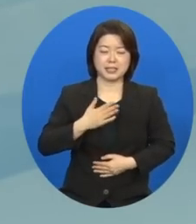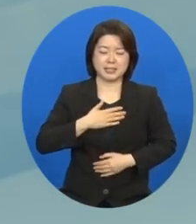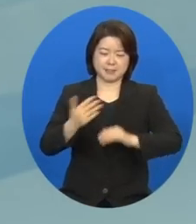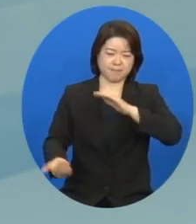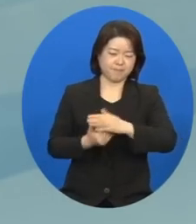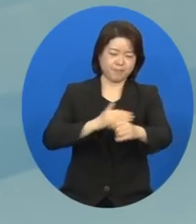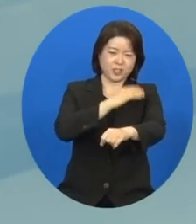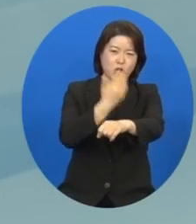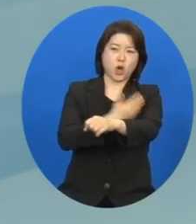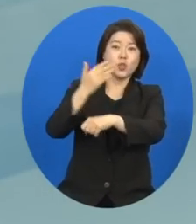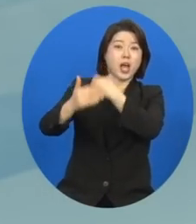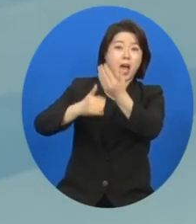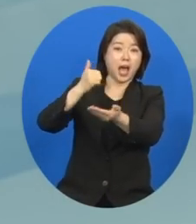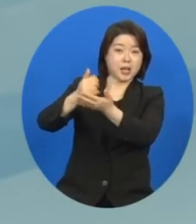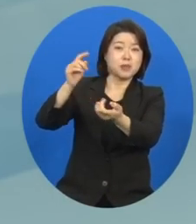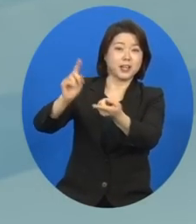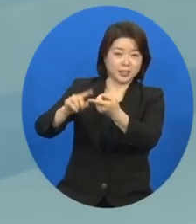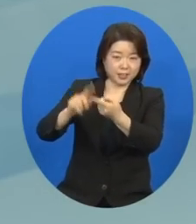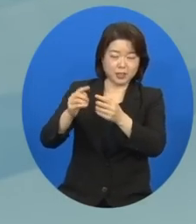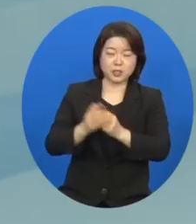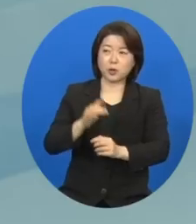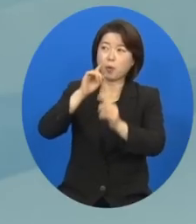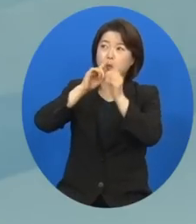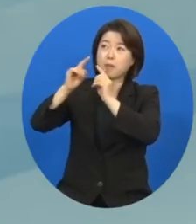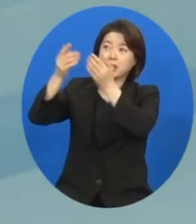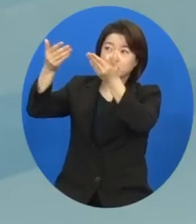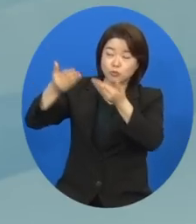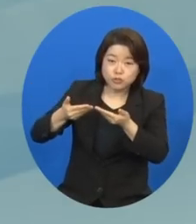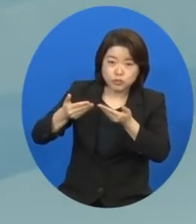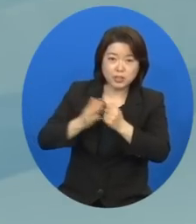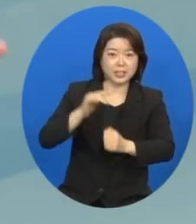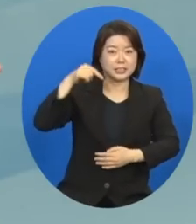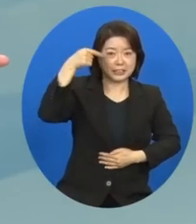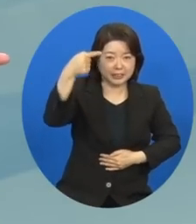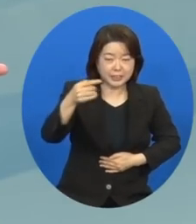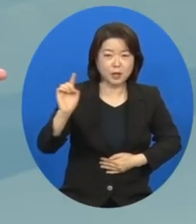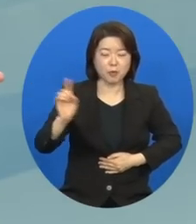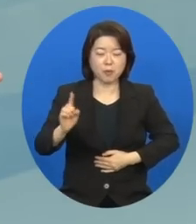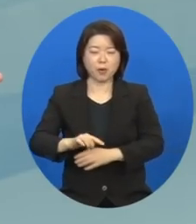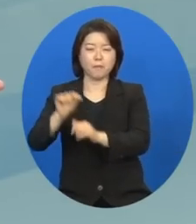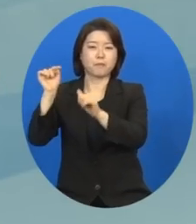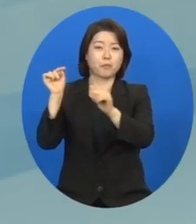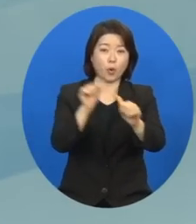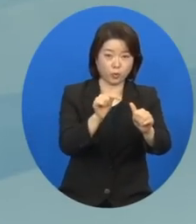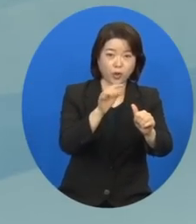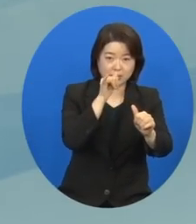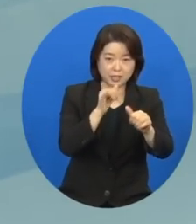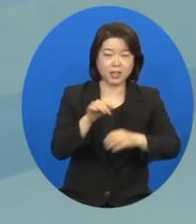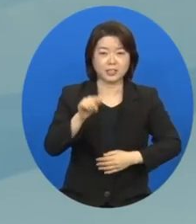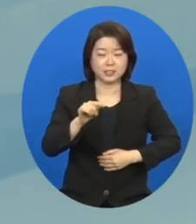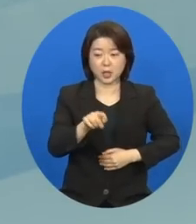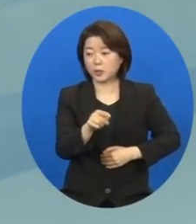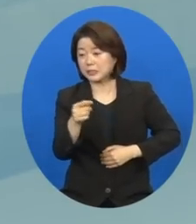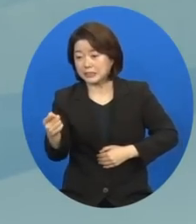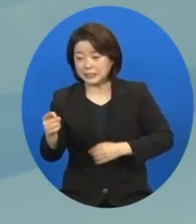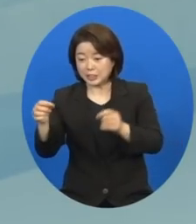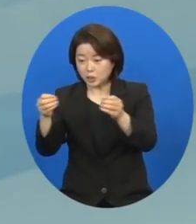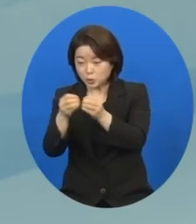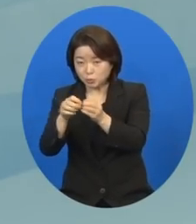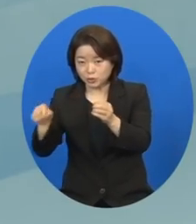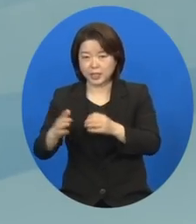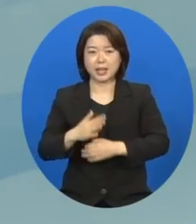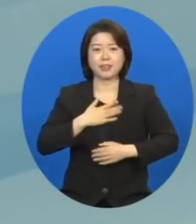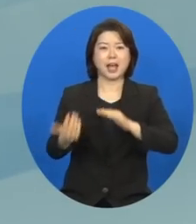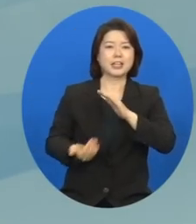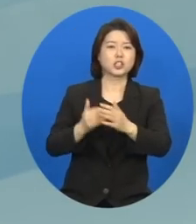전능한 하나님이심을 말씀하시면서 그 다음에 이제 명령을 내리시죠. 그것이 그 뒤에요. 나는